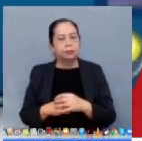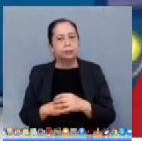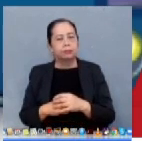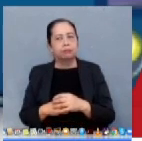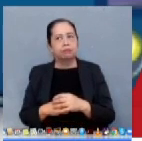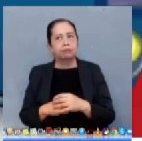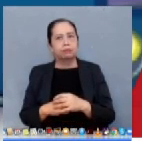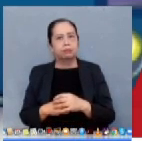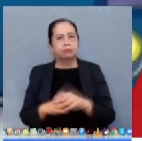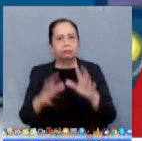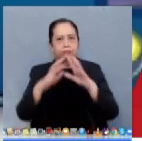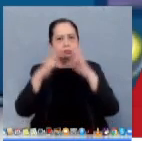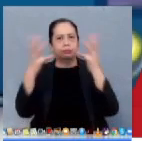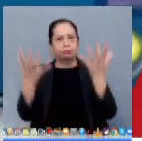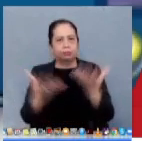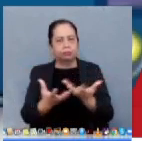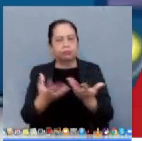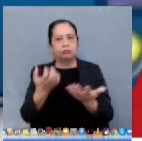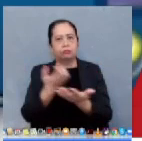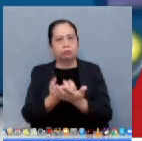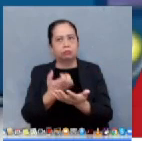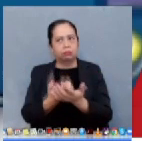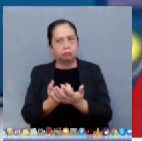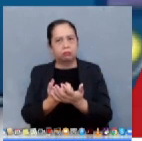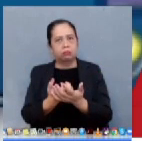global economy opens up,